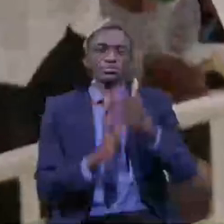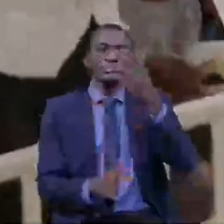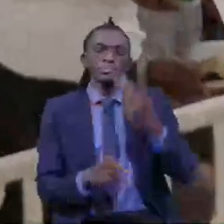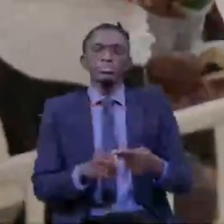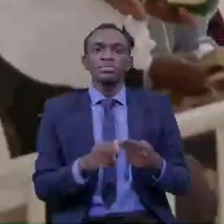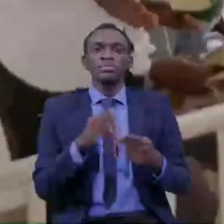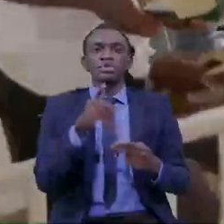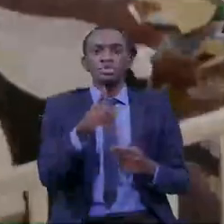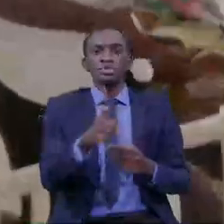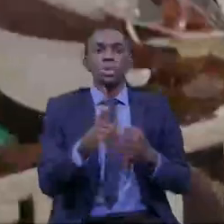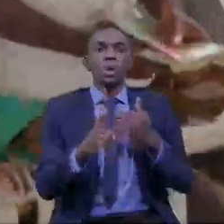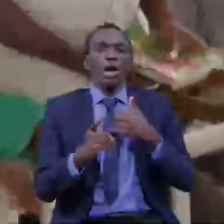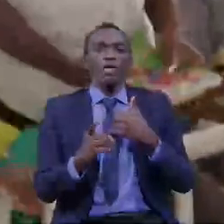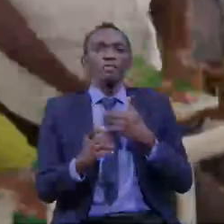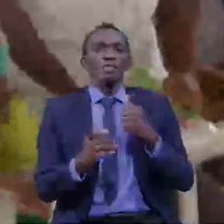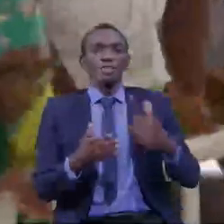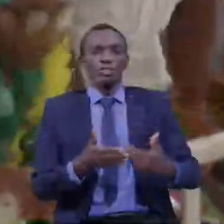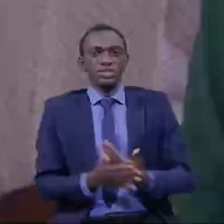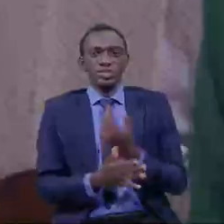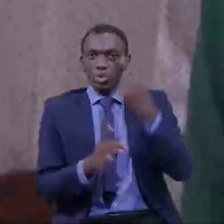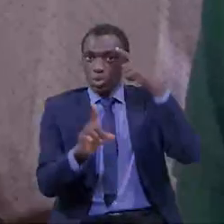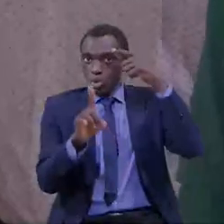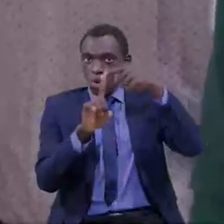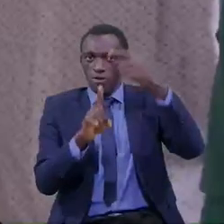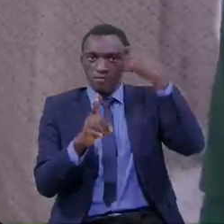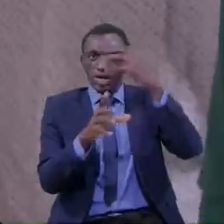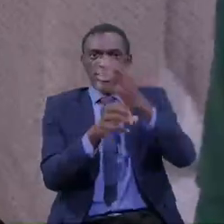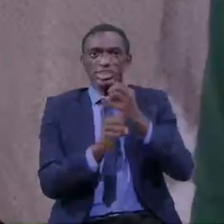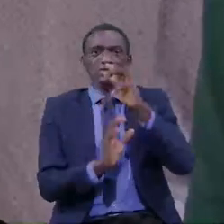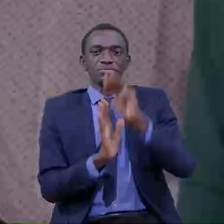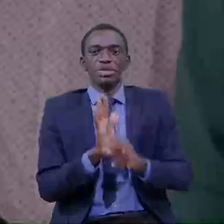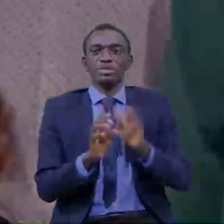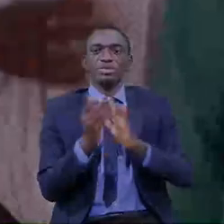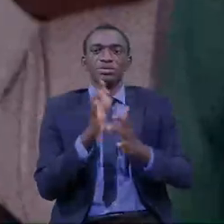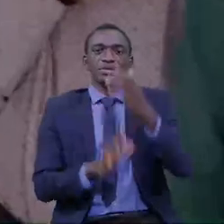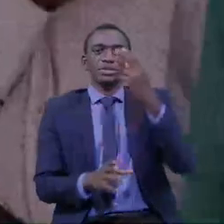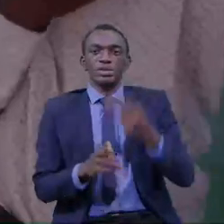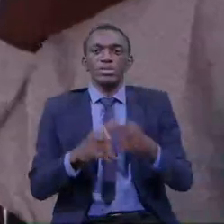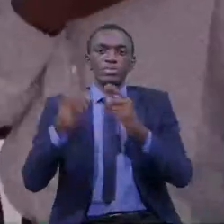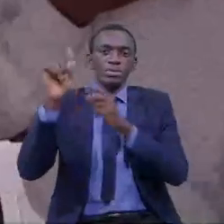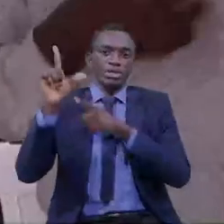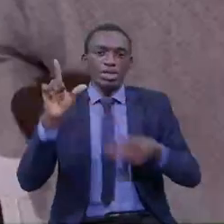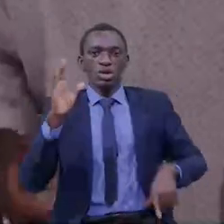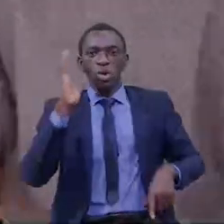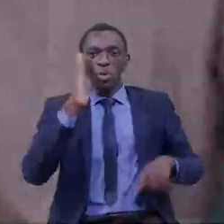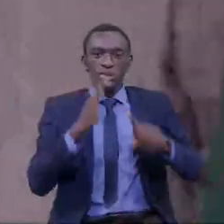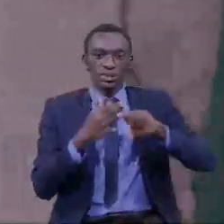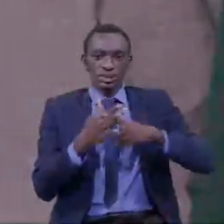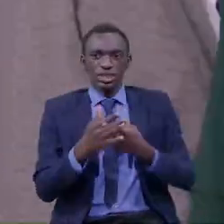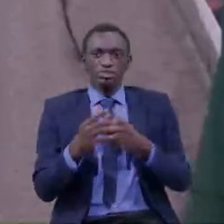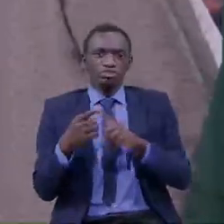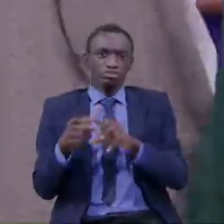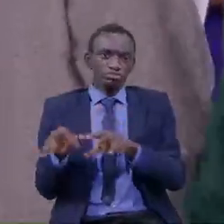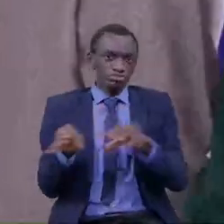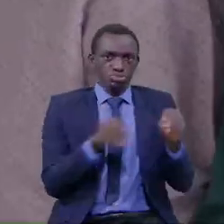et tu as de nouveaux objectifs à atteindre. Le Seigneur va t'utiliser,